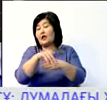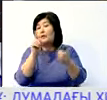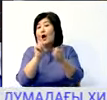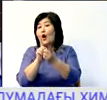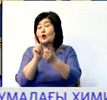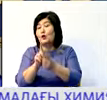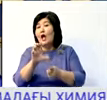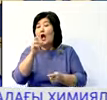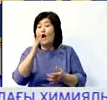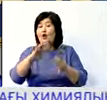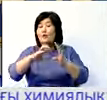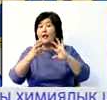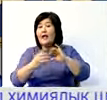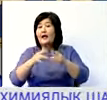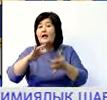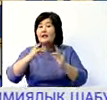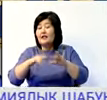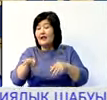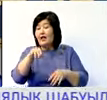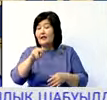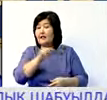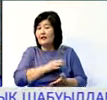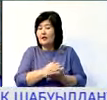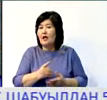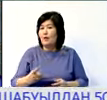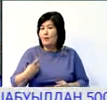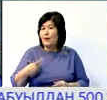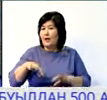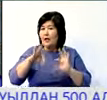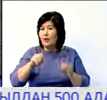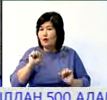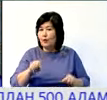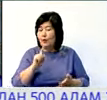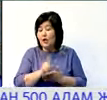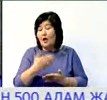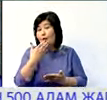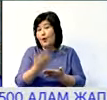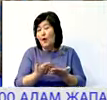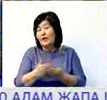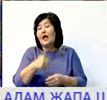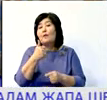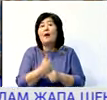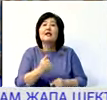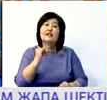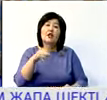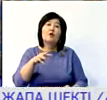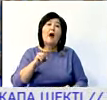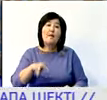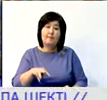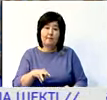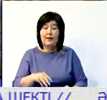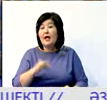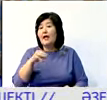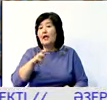де, әлеуметтік желіде де дін қызметшілері білікті болуы тиіс. Бұл жұмас қағида деді бас имам. Имамдарымыз